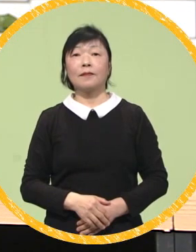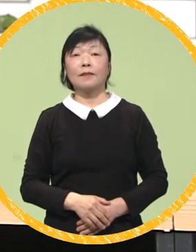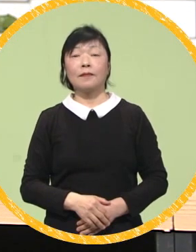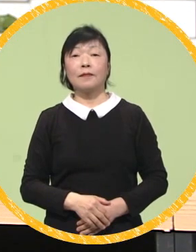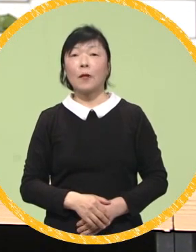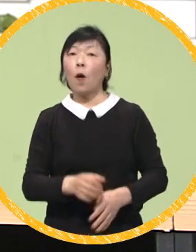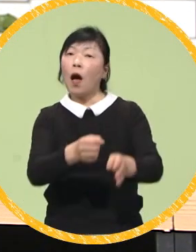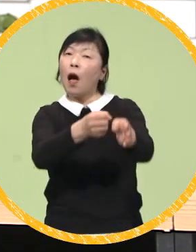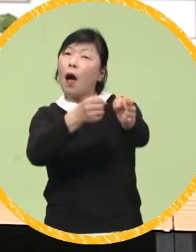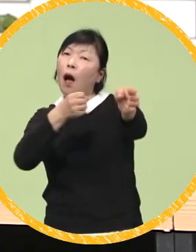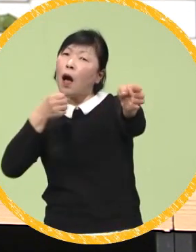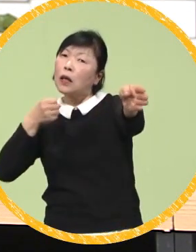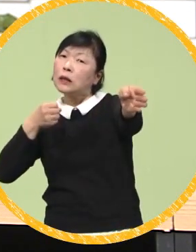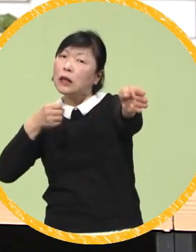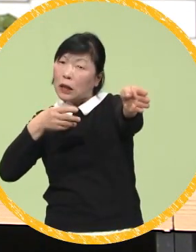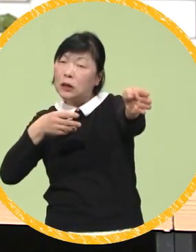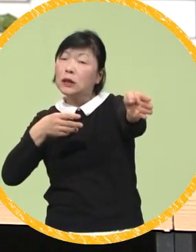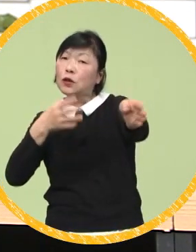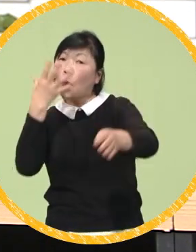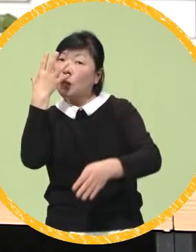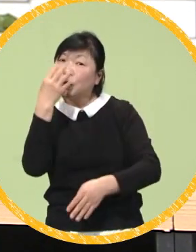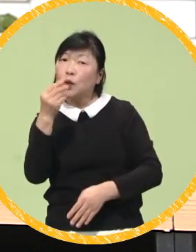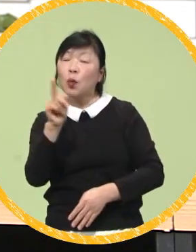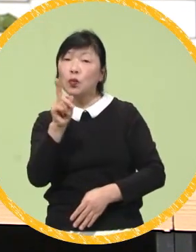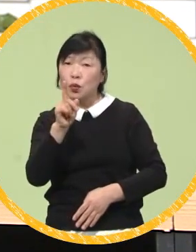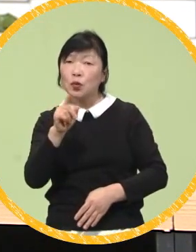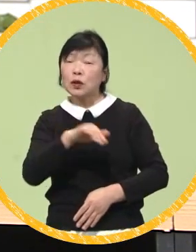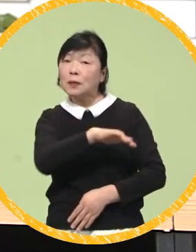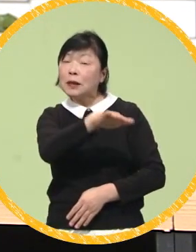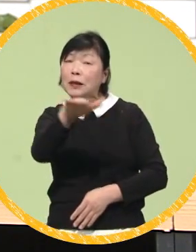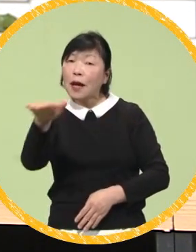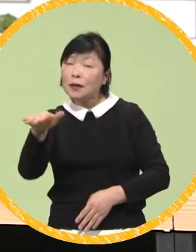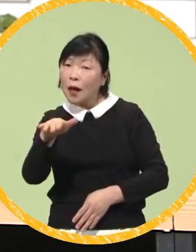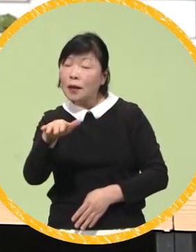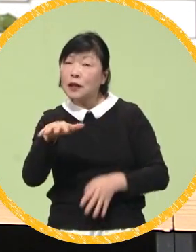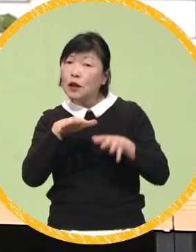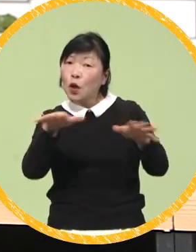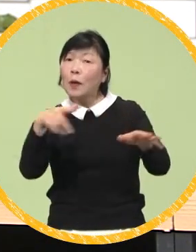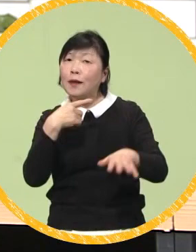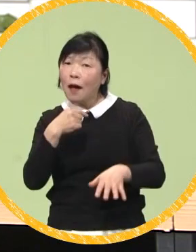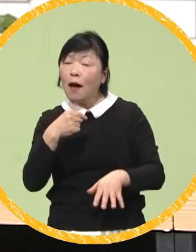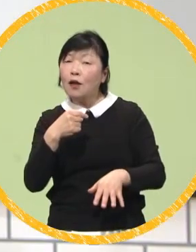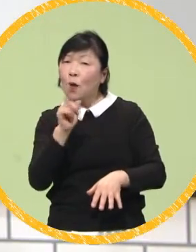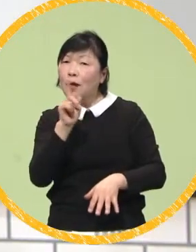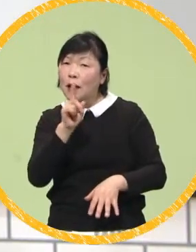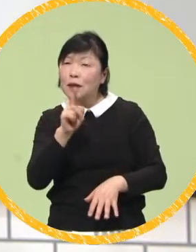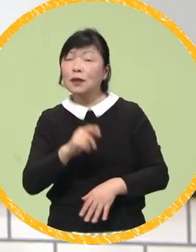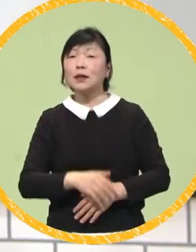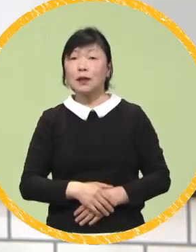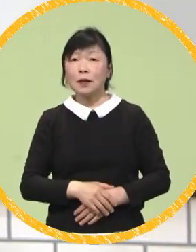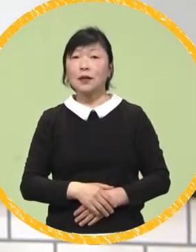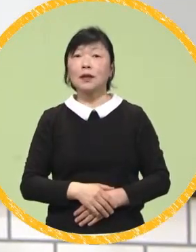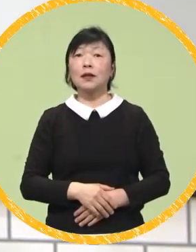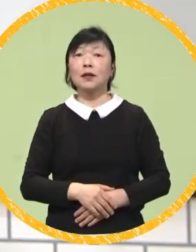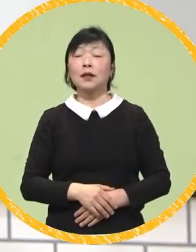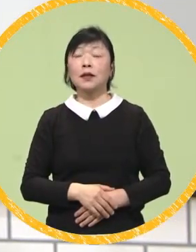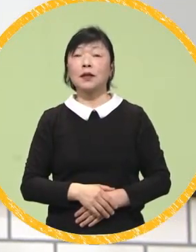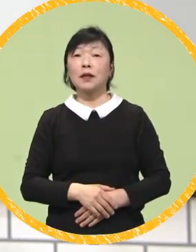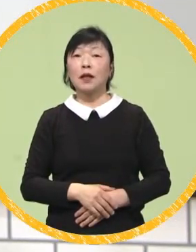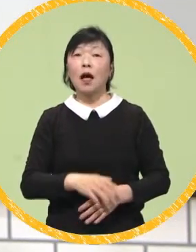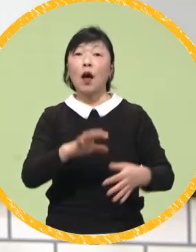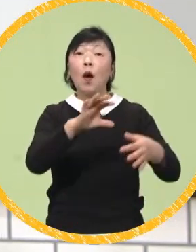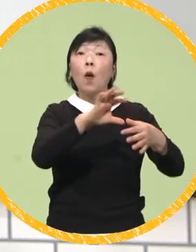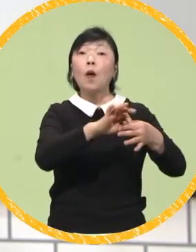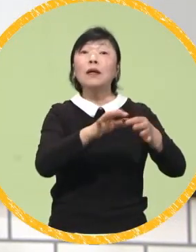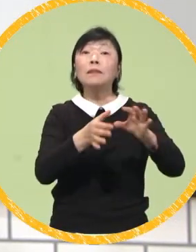アーチェリーのやはり一番の魅力というかみなさんに行ってもらうに当たって外のところ魅力ですかーちゃではですねオリンピック